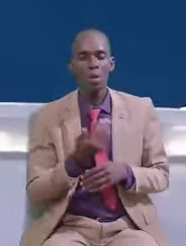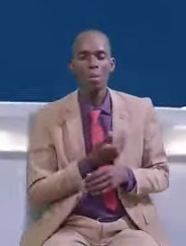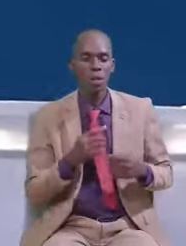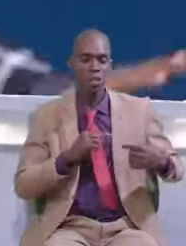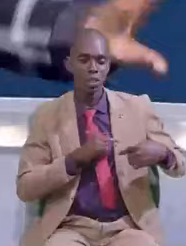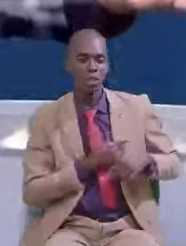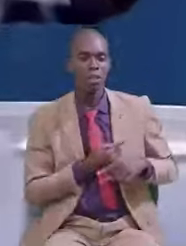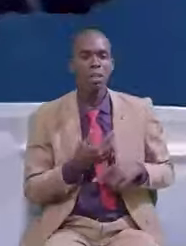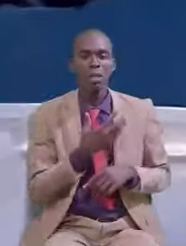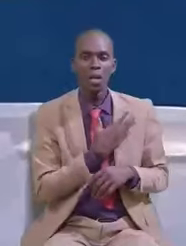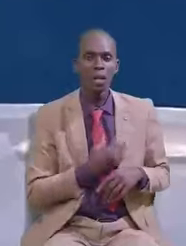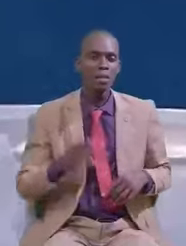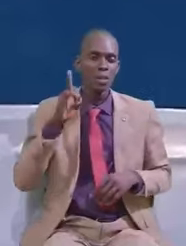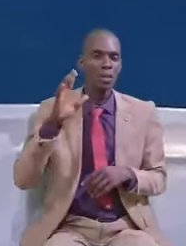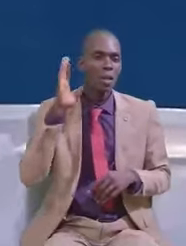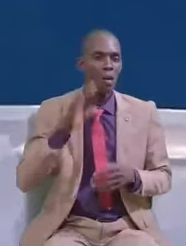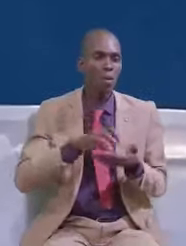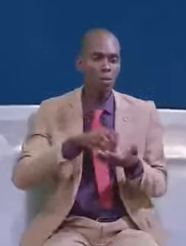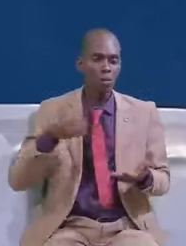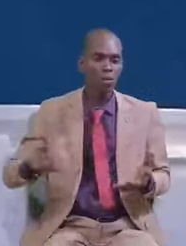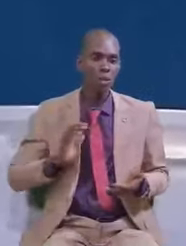de nos douleurs qu'il s'est chargé.